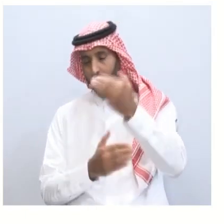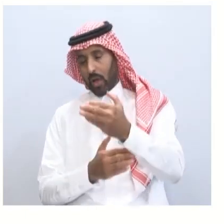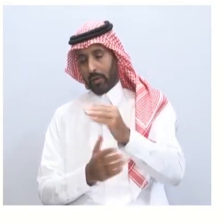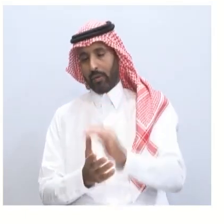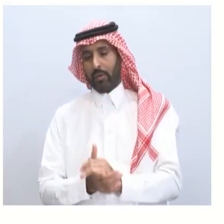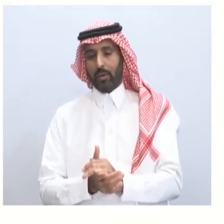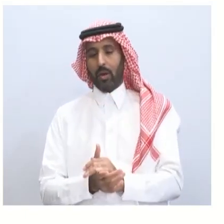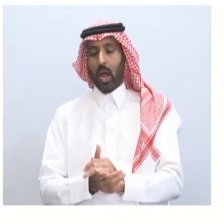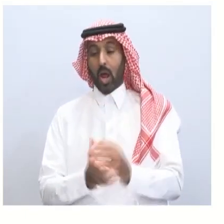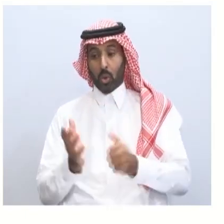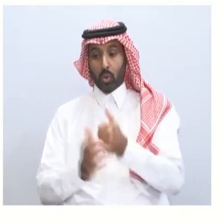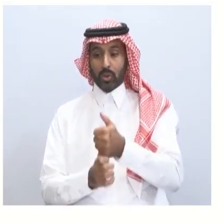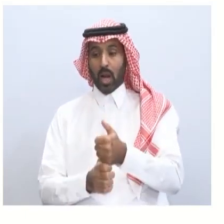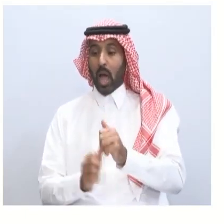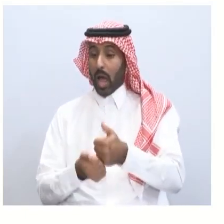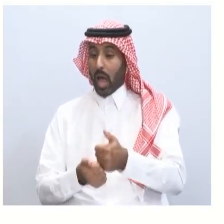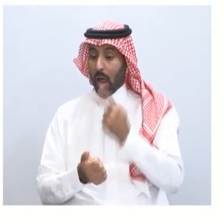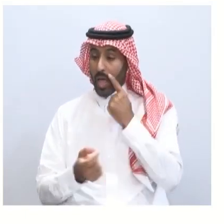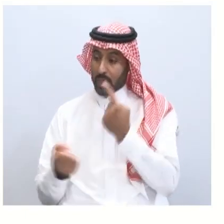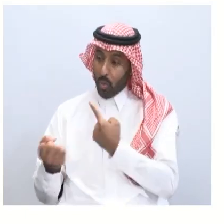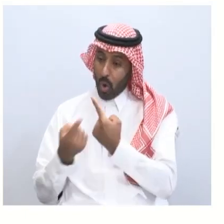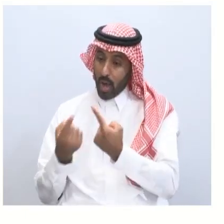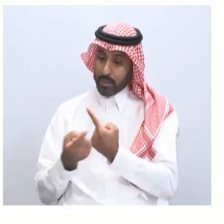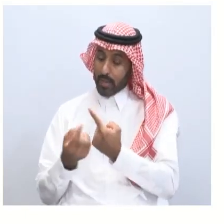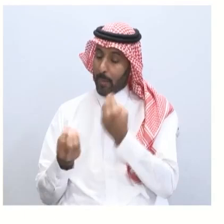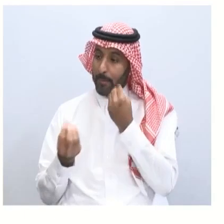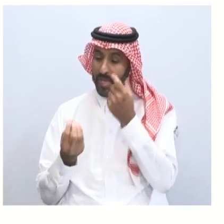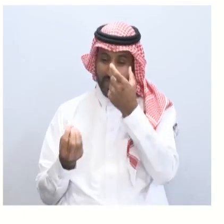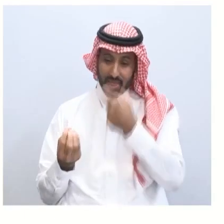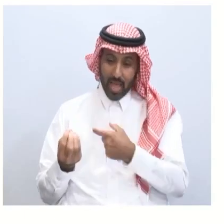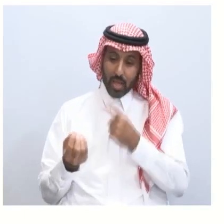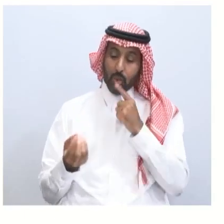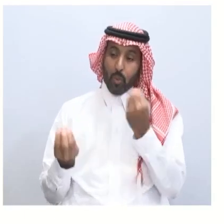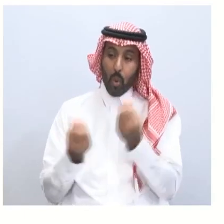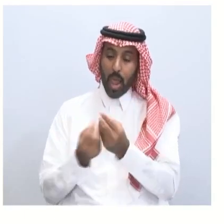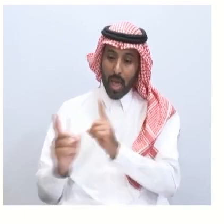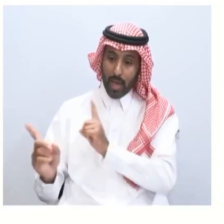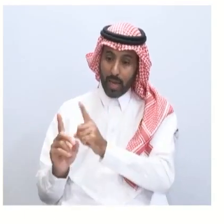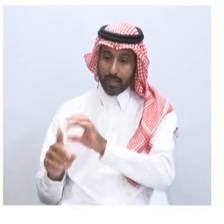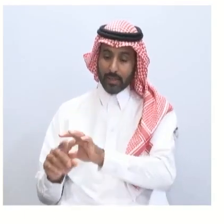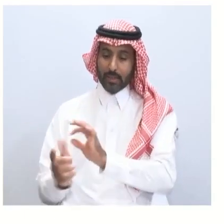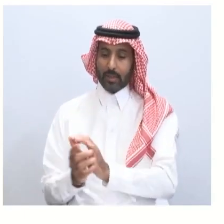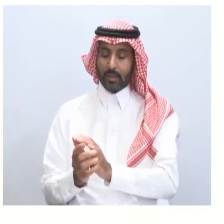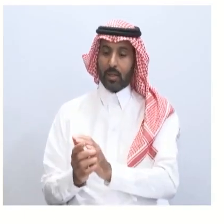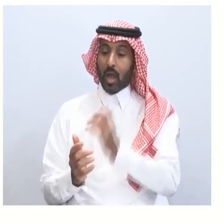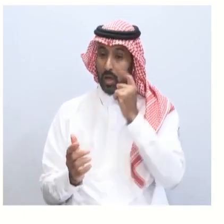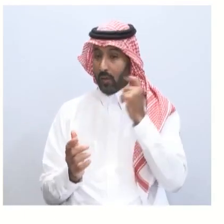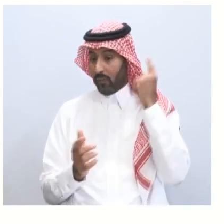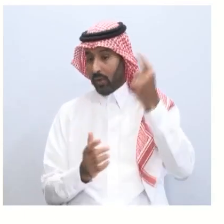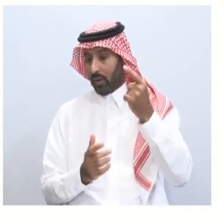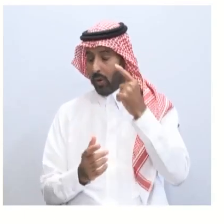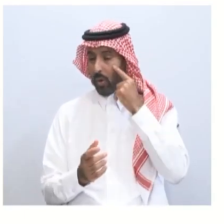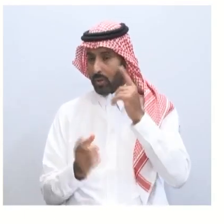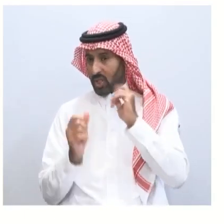اي القدره على التواصل بين الذات والاخرين ثانيا الابداع